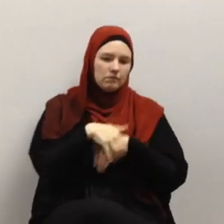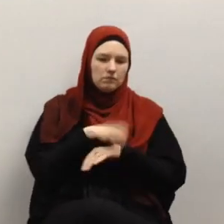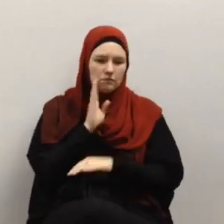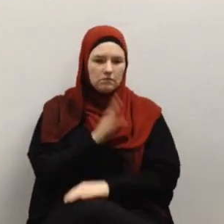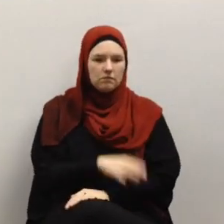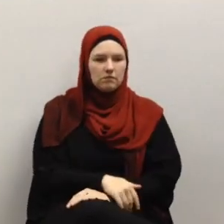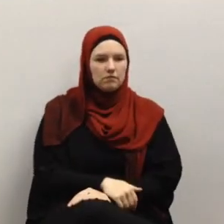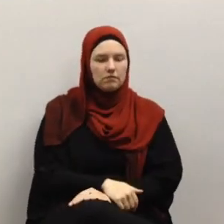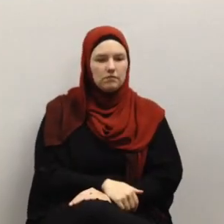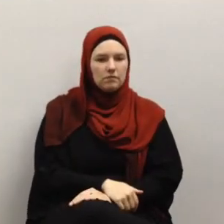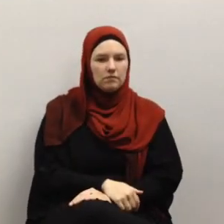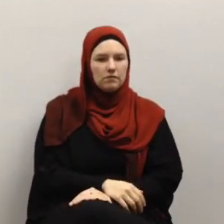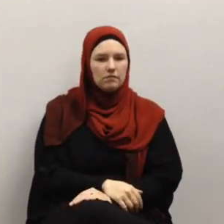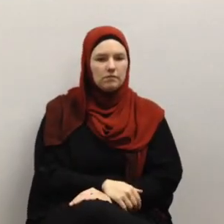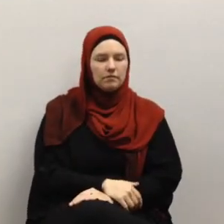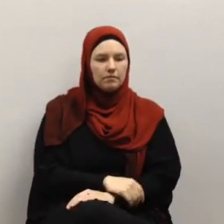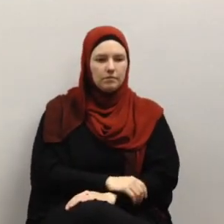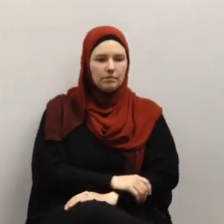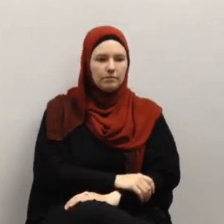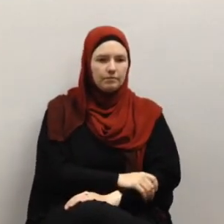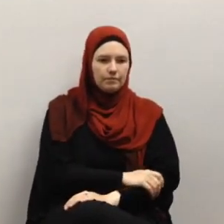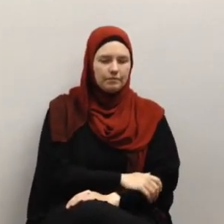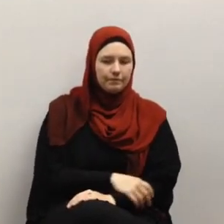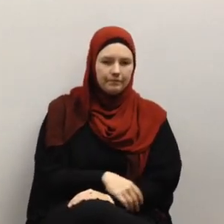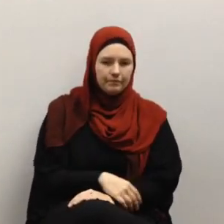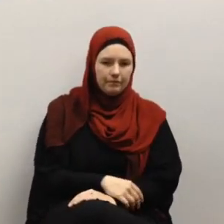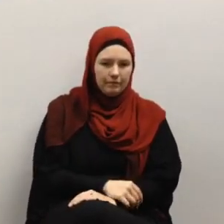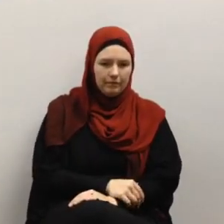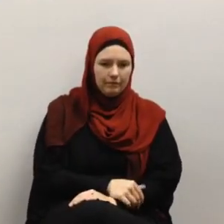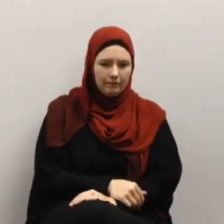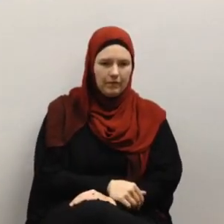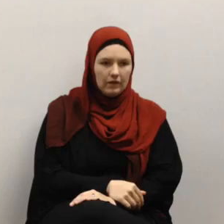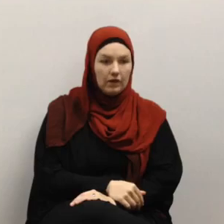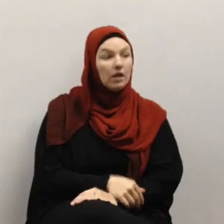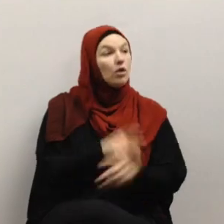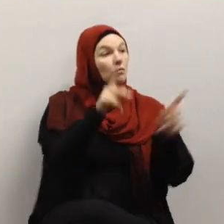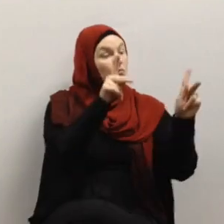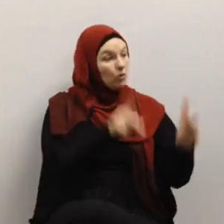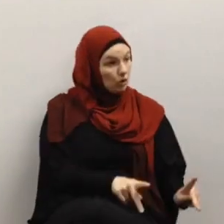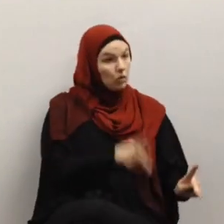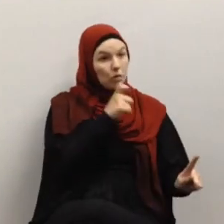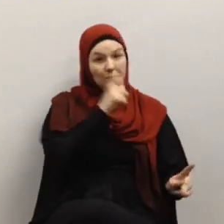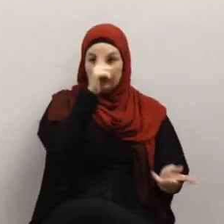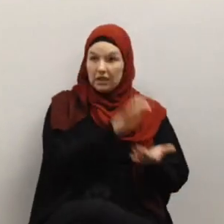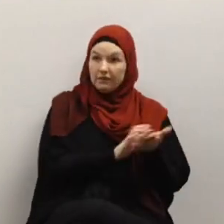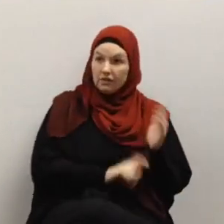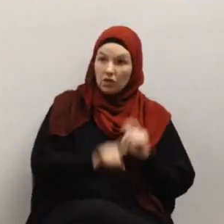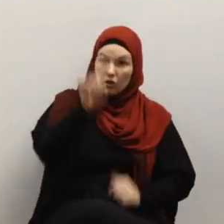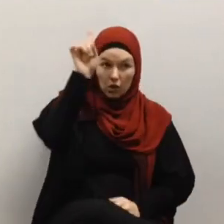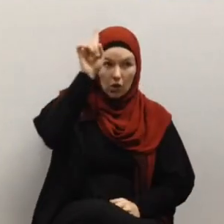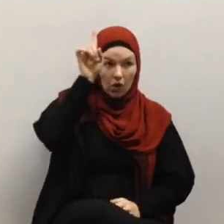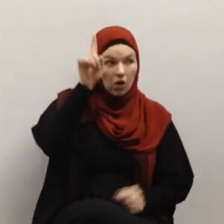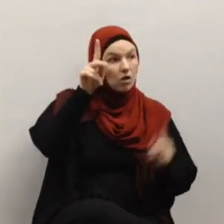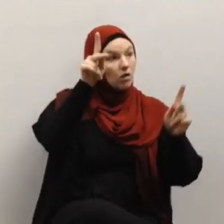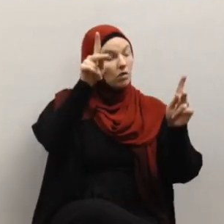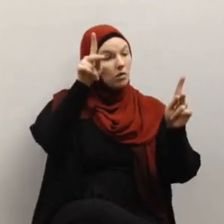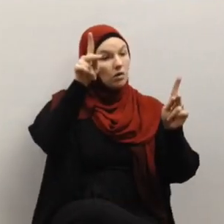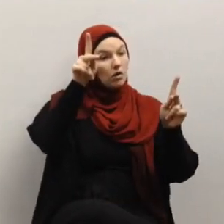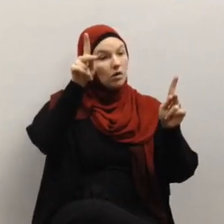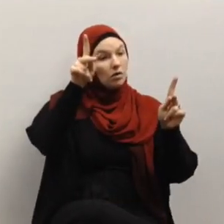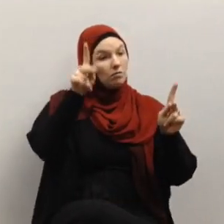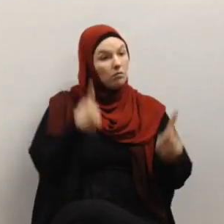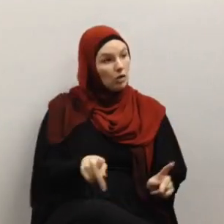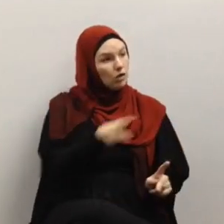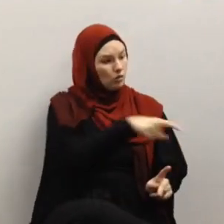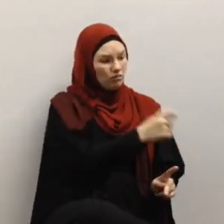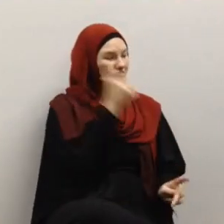way. فَقَدْ اسْتَمْسَكَ بِالْعُرْوَةِ الْوُثْقَى. He who believes in Allah, he who rejects taghut,